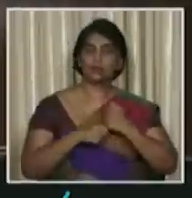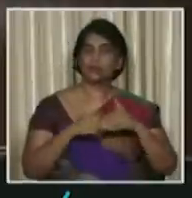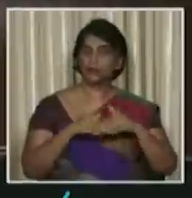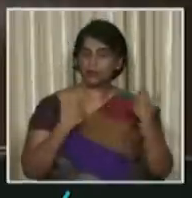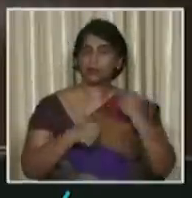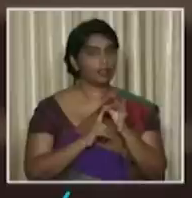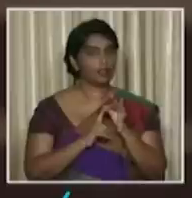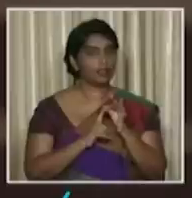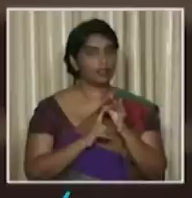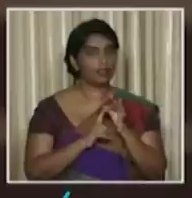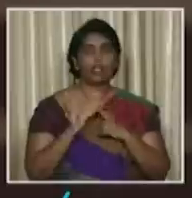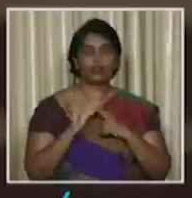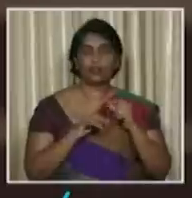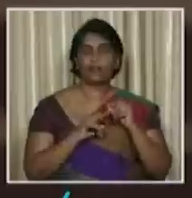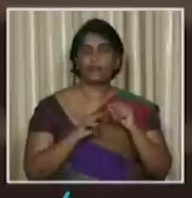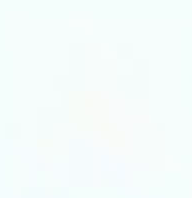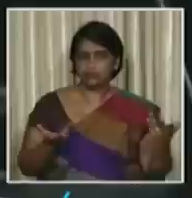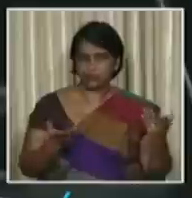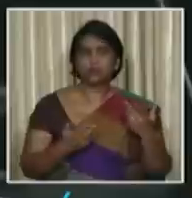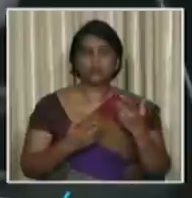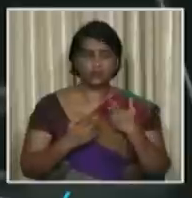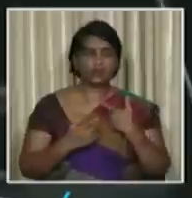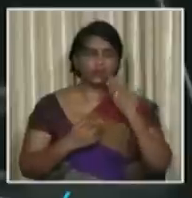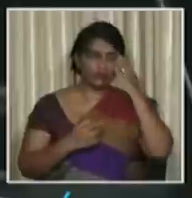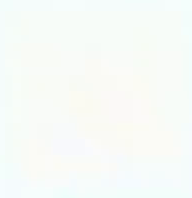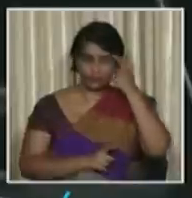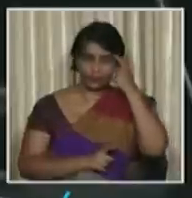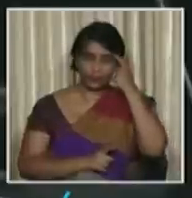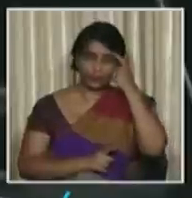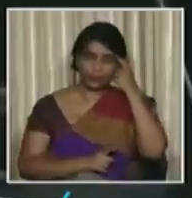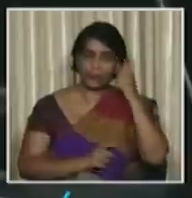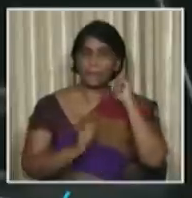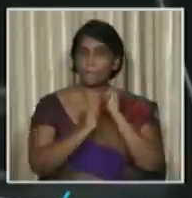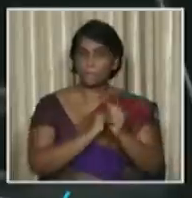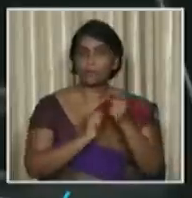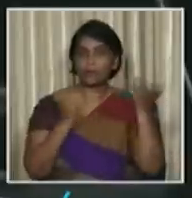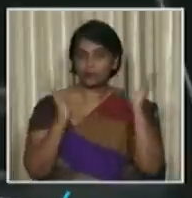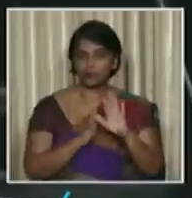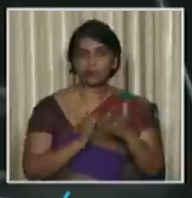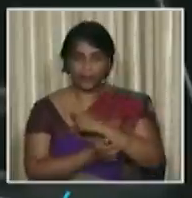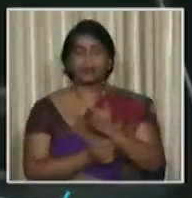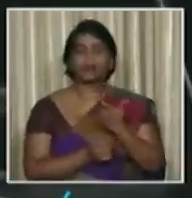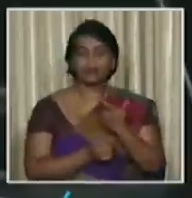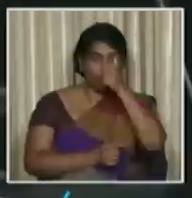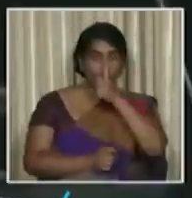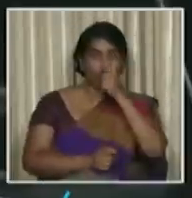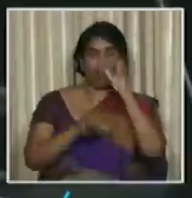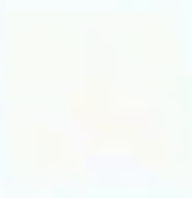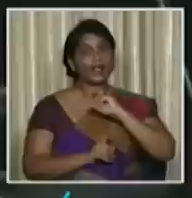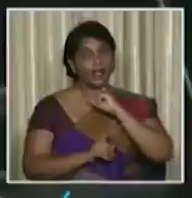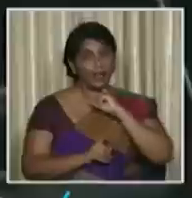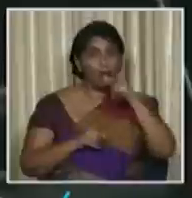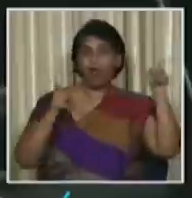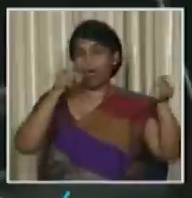තියෙන්නේ රාජ්‍ය අමාත්‍ය අරුන්දික ප්‍රනාන්දු අමාත්‍යතුමාගේ යටතේ. සාමාන්‍ය ව්‍යවහාරය දන්නවා. දැන් බස් ස්ටෑන්ඩ් එකක පොකට් එකක් ගහපුවාම හොරා අල්ලන්න